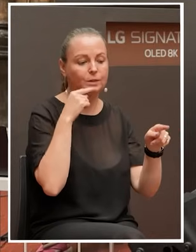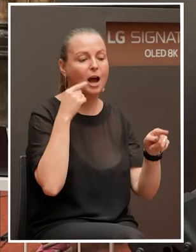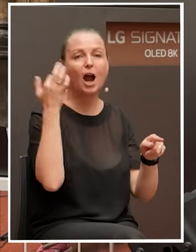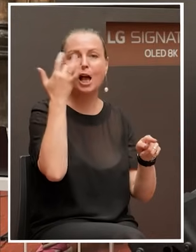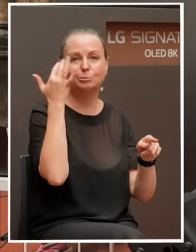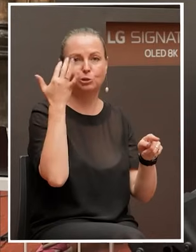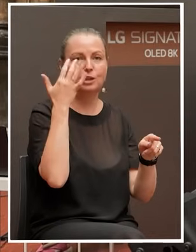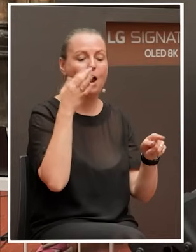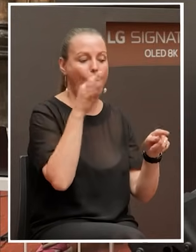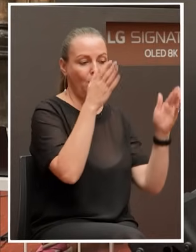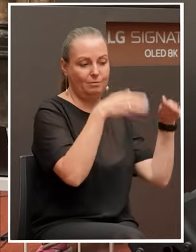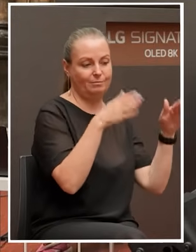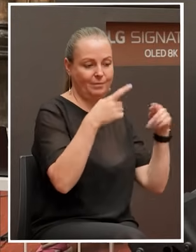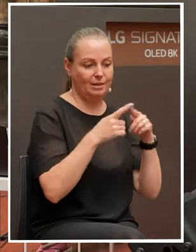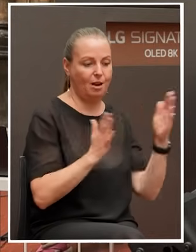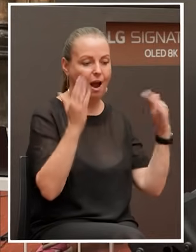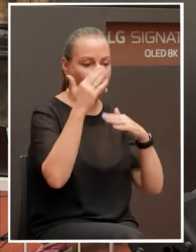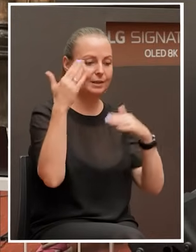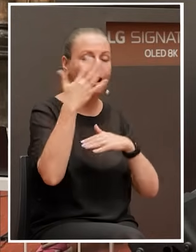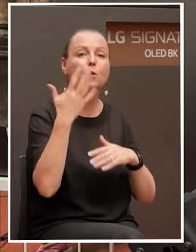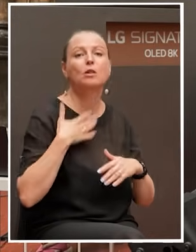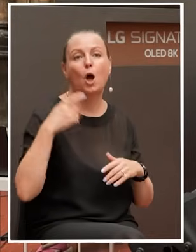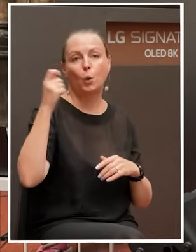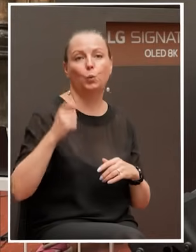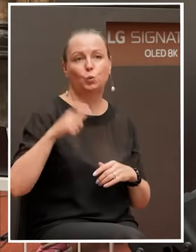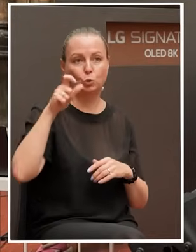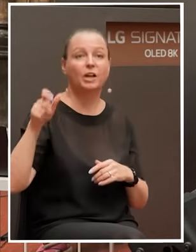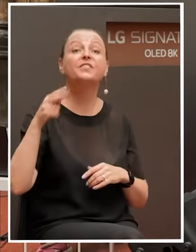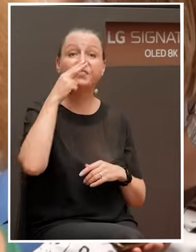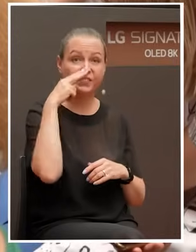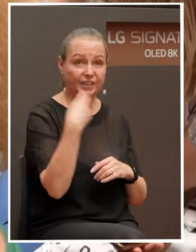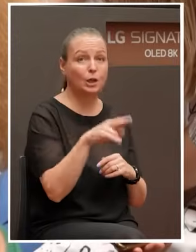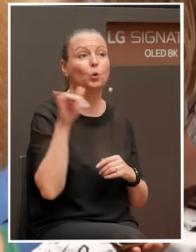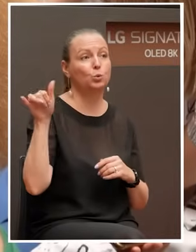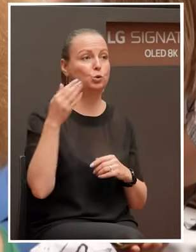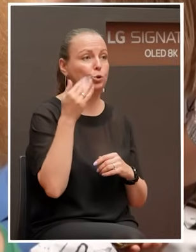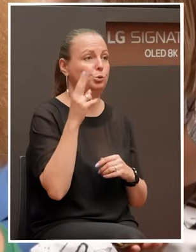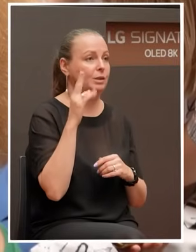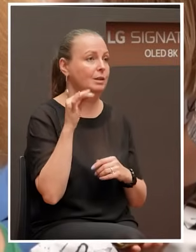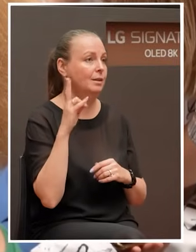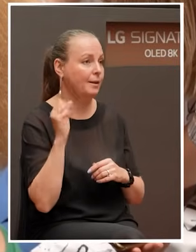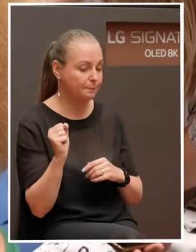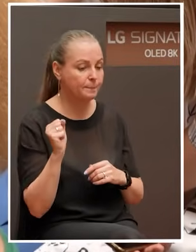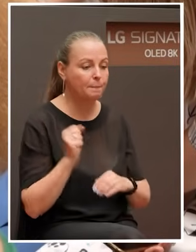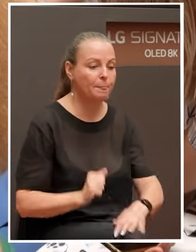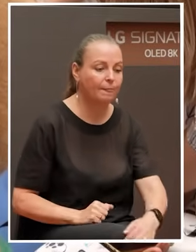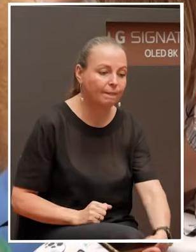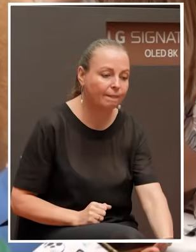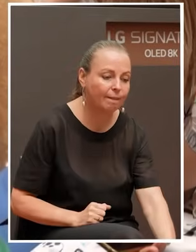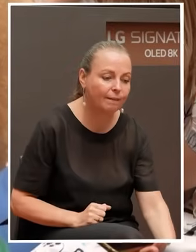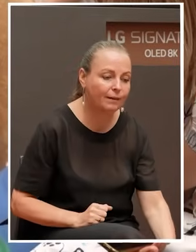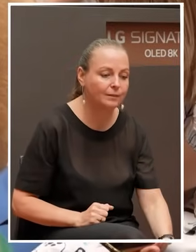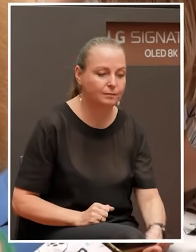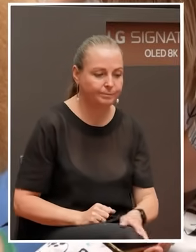вещи, об этих вещах, которые наши художники видели на стенах щукинского особняка. Вот Давид Бурлюк в очень важной